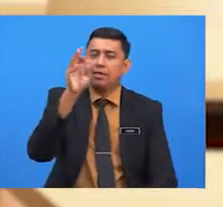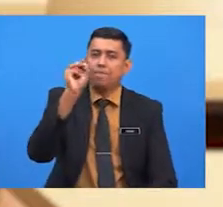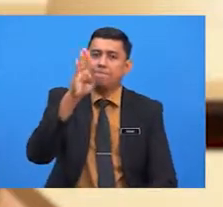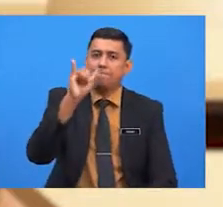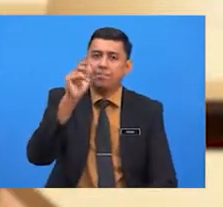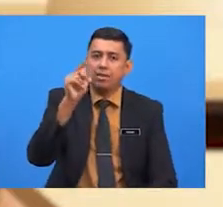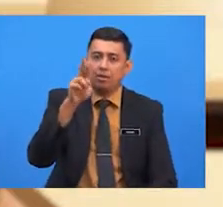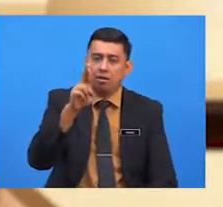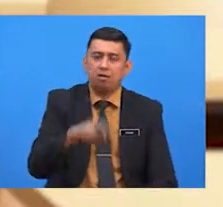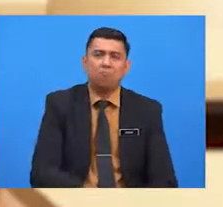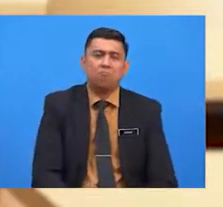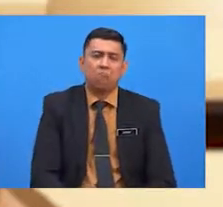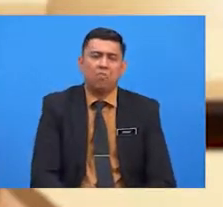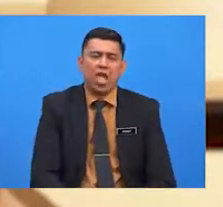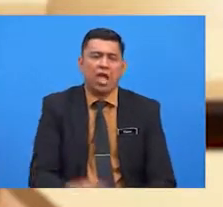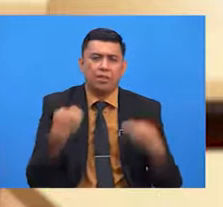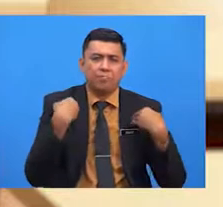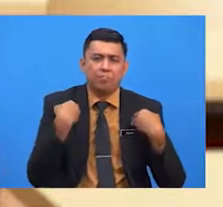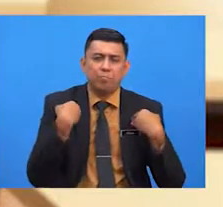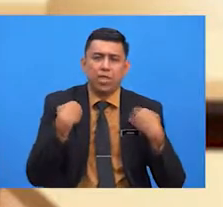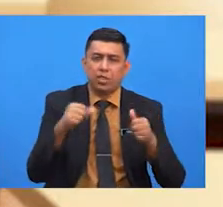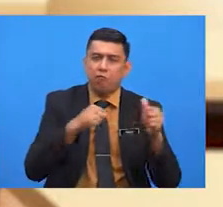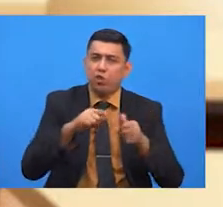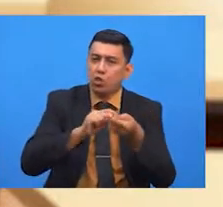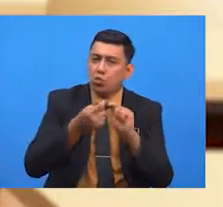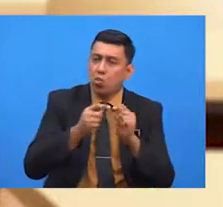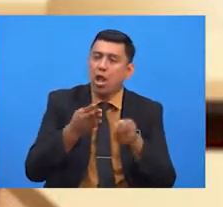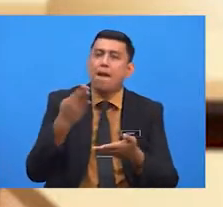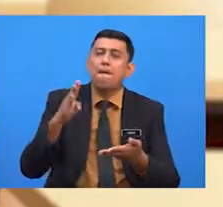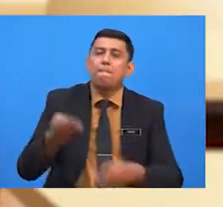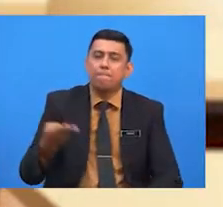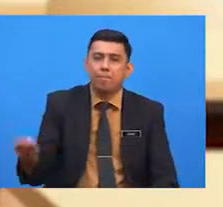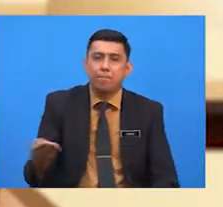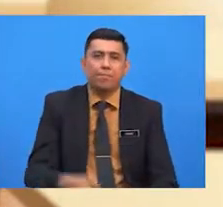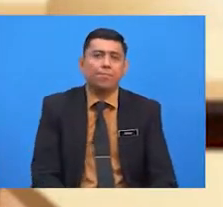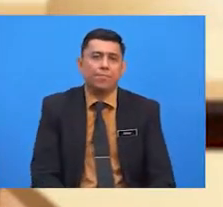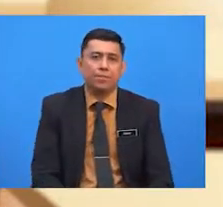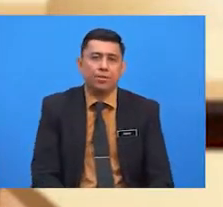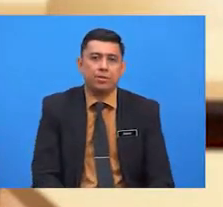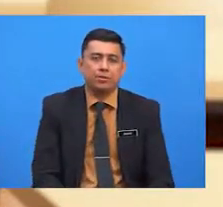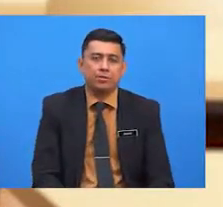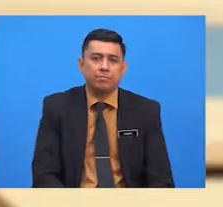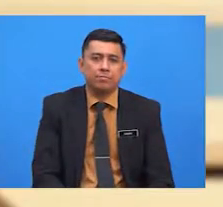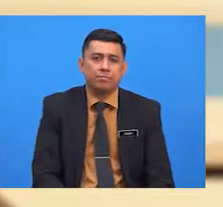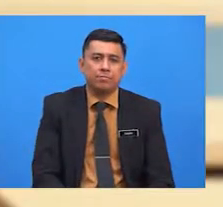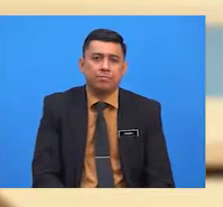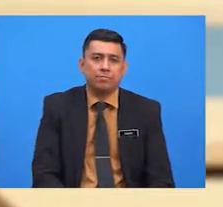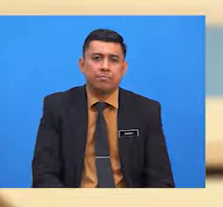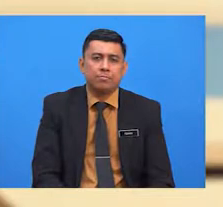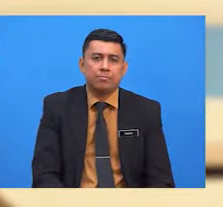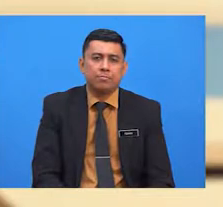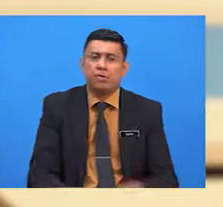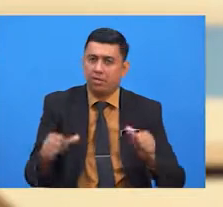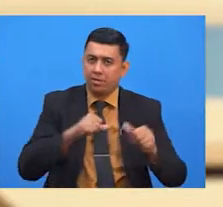dan pedagang bertukar-tukar barang yang dihasilkan oleh golongan artisan.